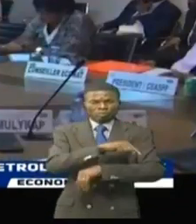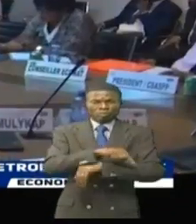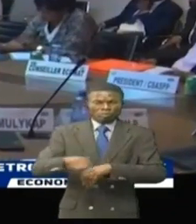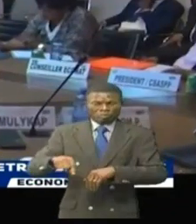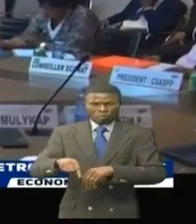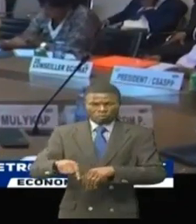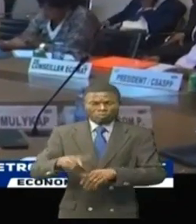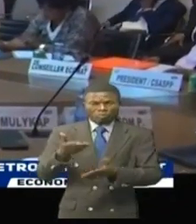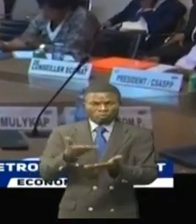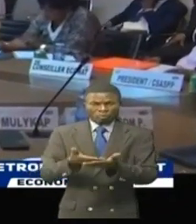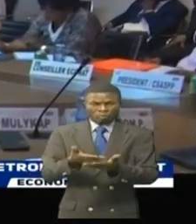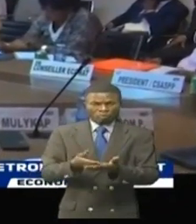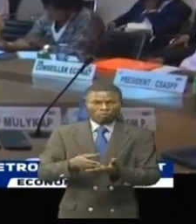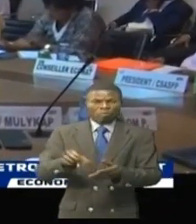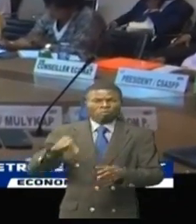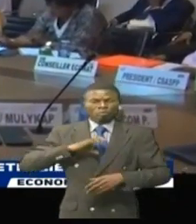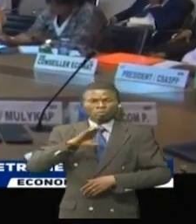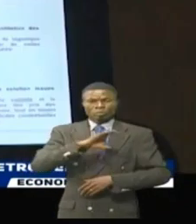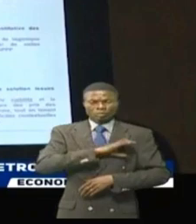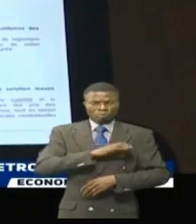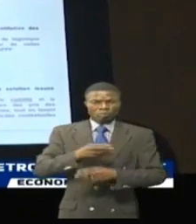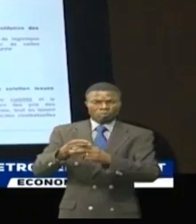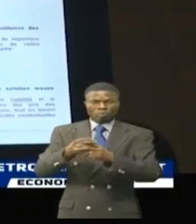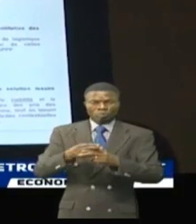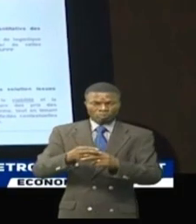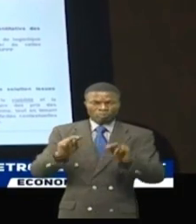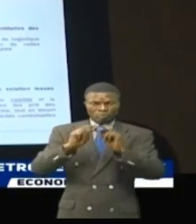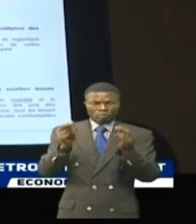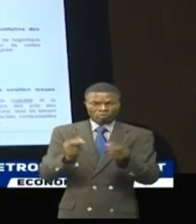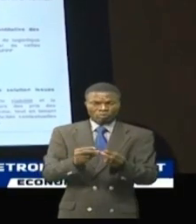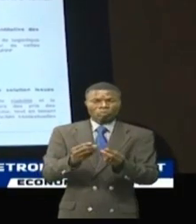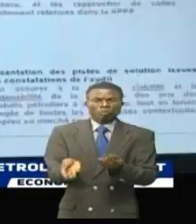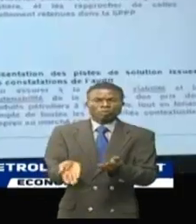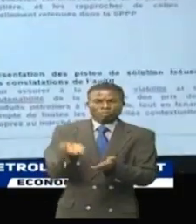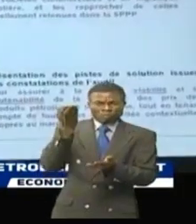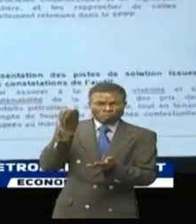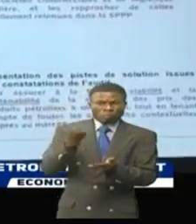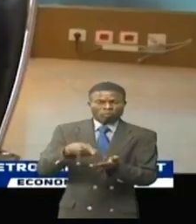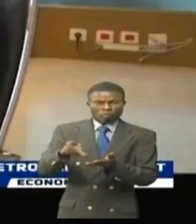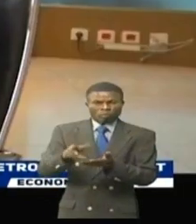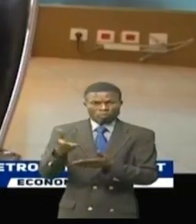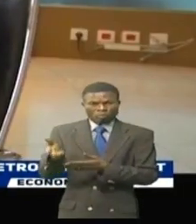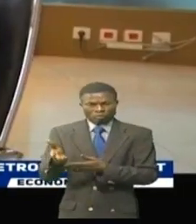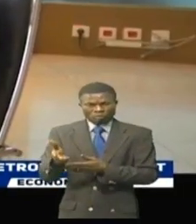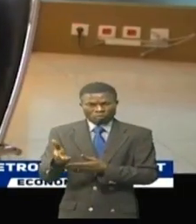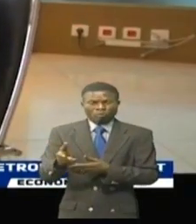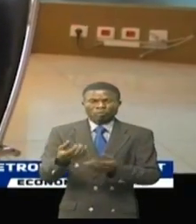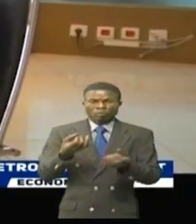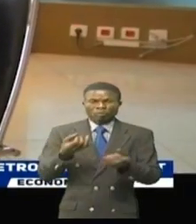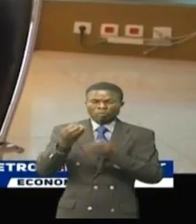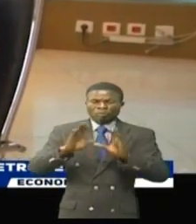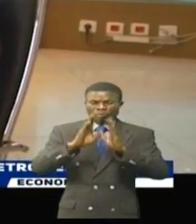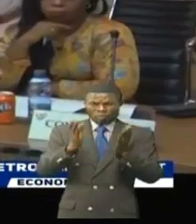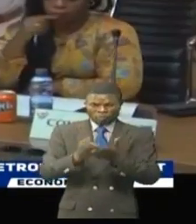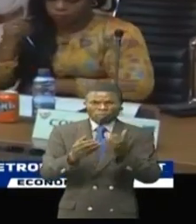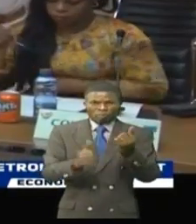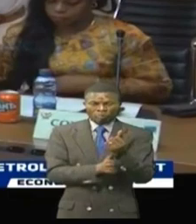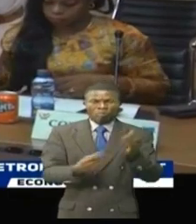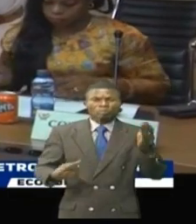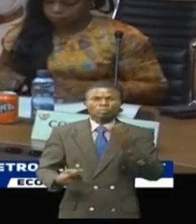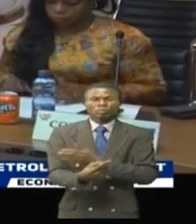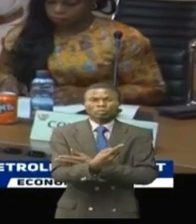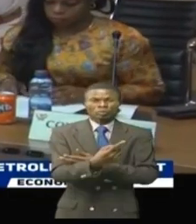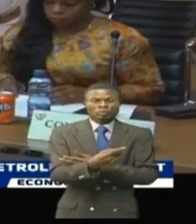d'audit Mazar et le comité de supervision de structure de prix. Question de donner un coup de tonus à l'audit qui accuse un